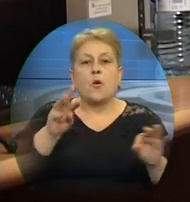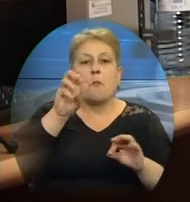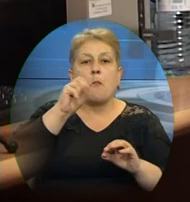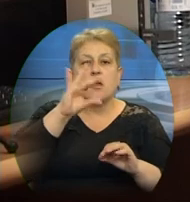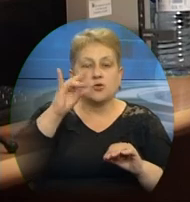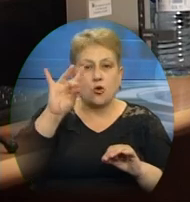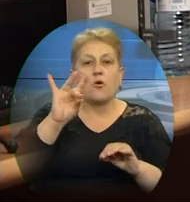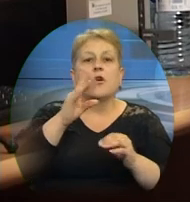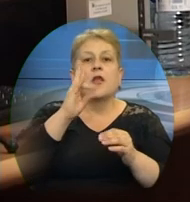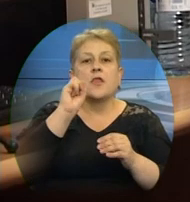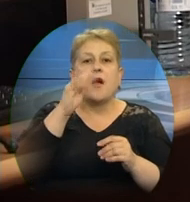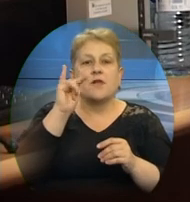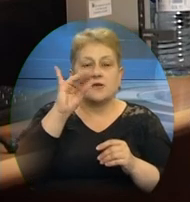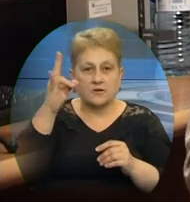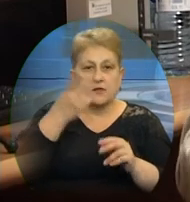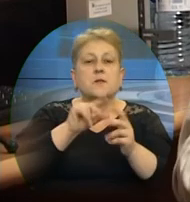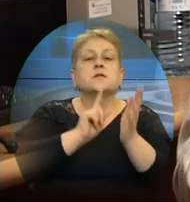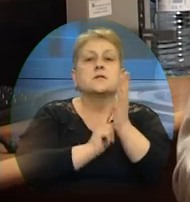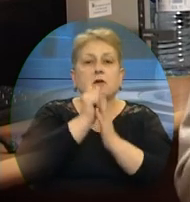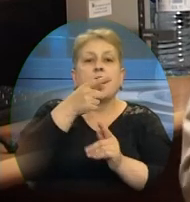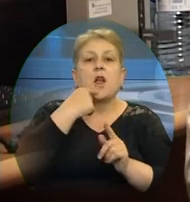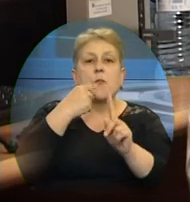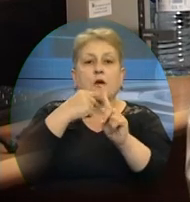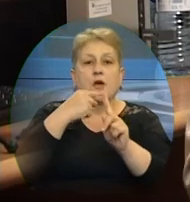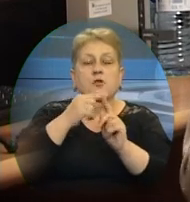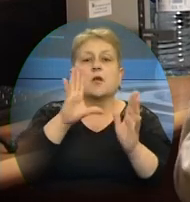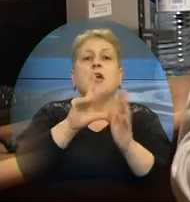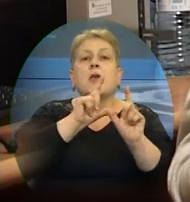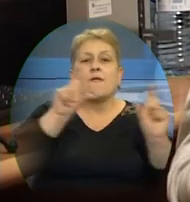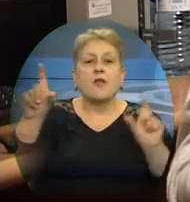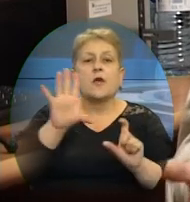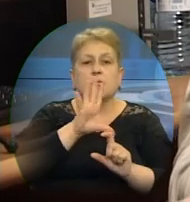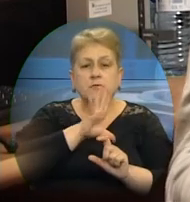Մայստրո Վաճագան Նավասարդյանին, որը սկսելով այդ Կարմիր Խաչի հիվանդանոցի